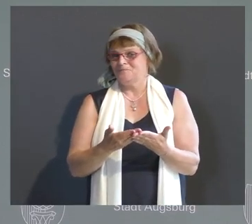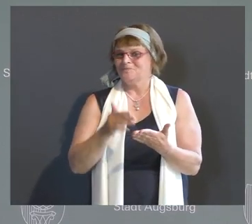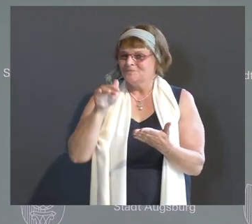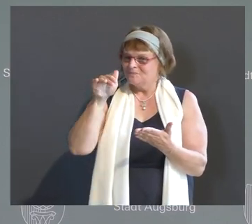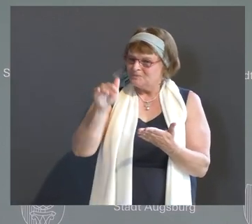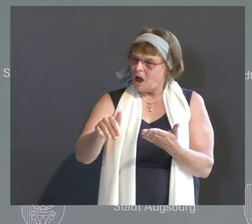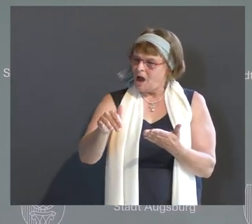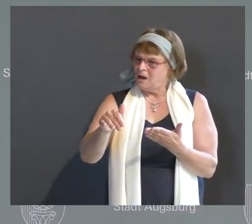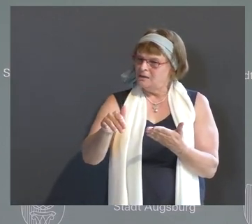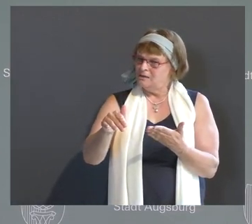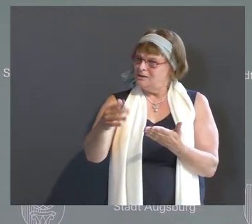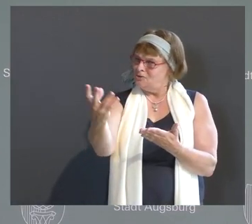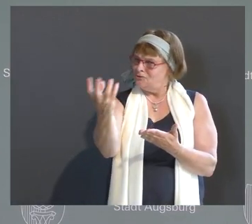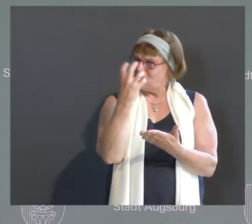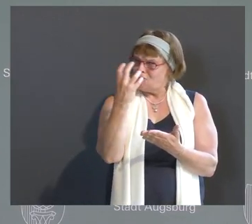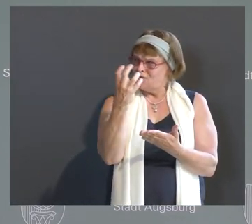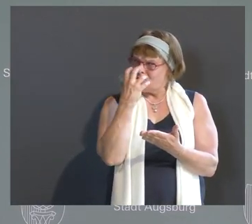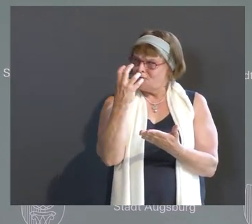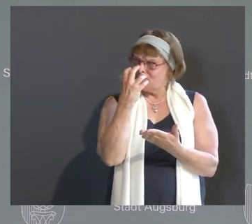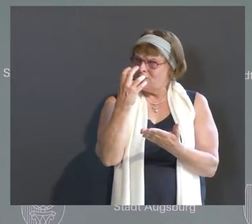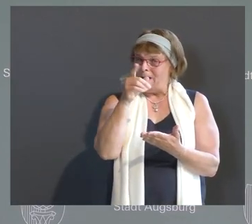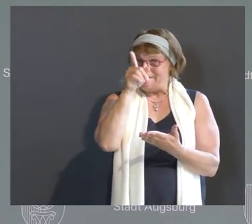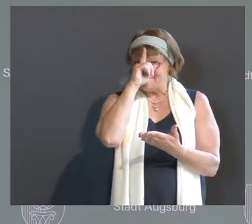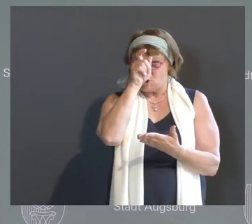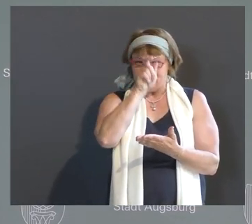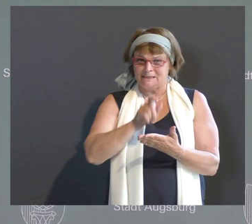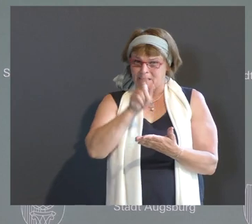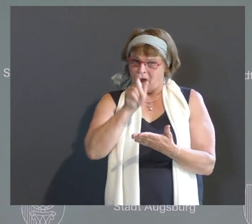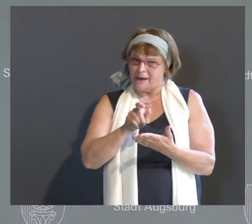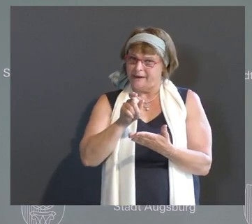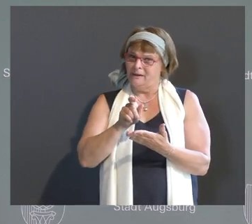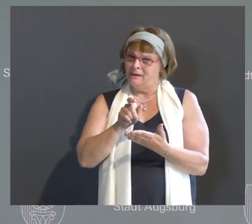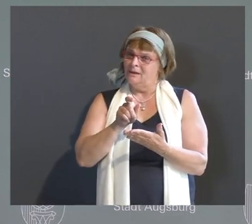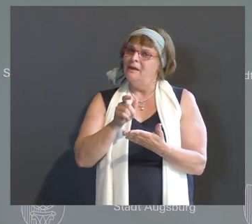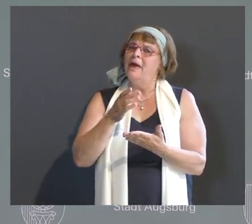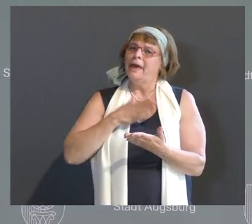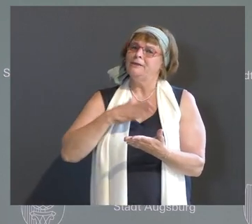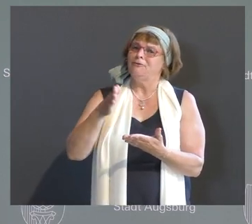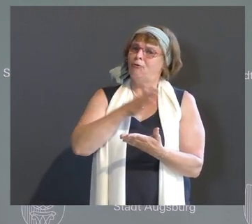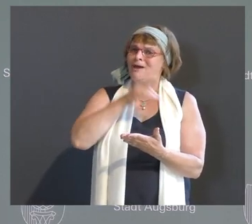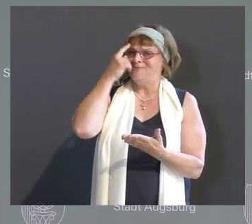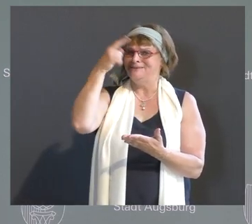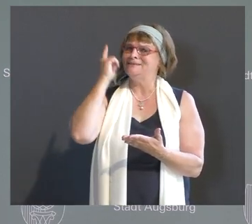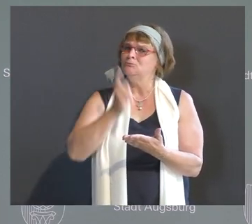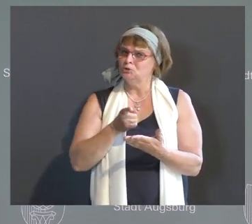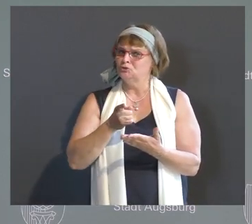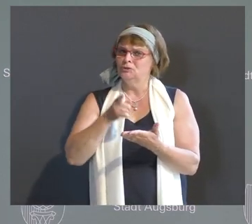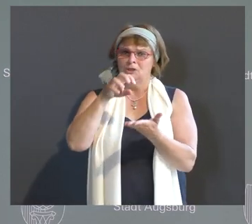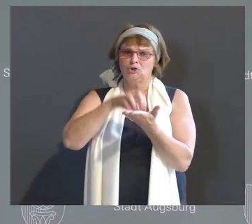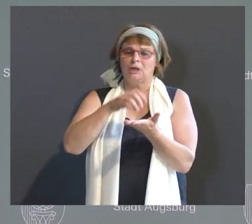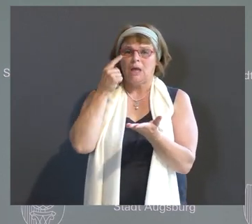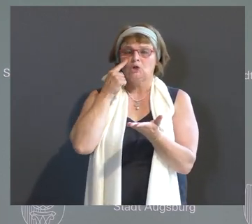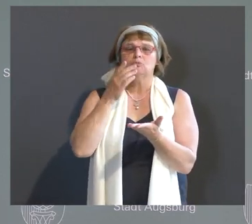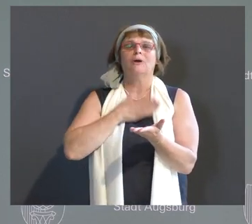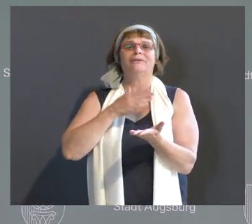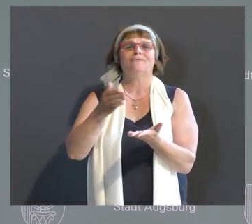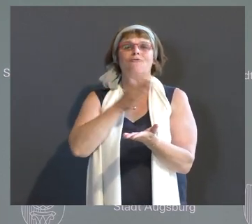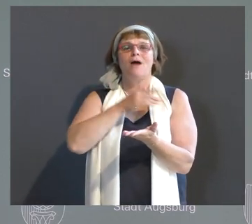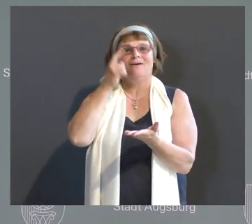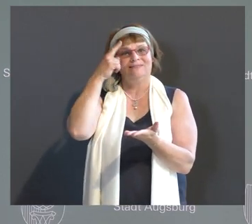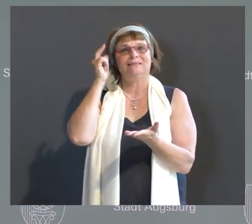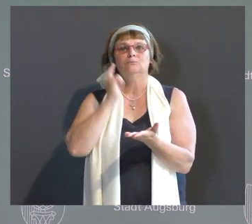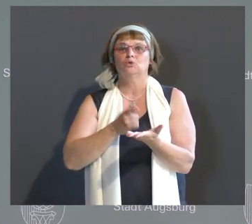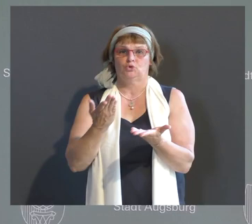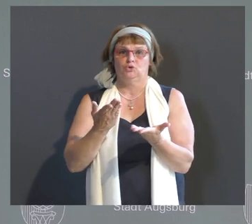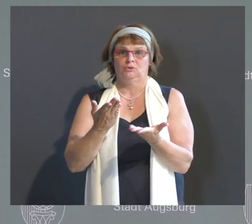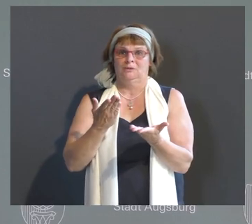zu unterstellen, dass der Vorfall vorhersehbar gewesen wäre und fehlende Vorbereitung zu unterstellen, spricht